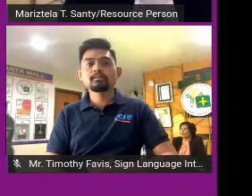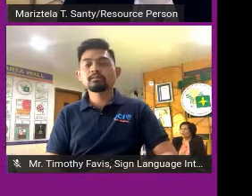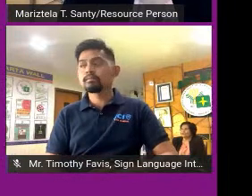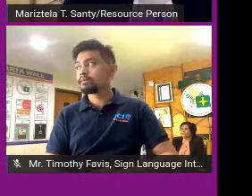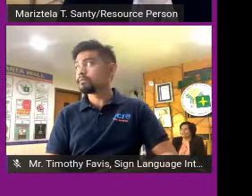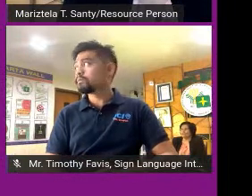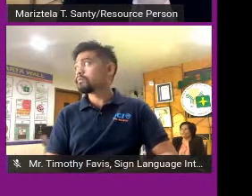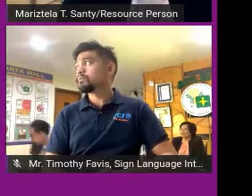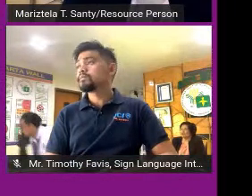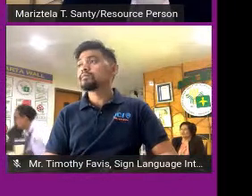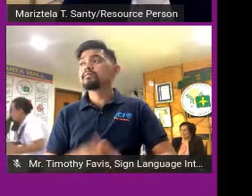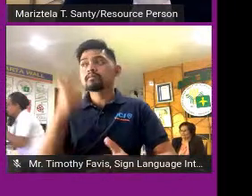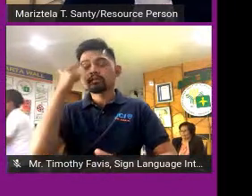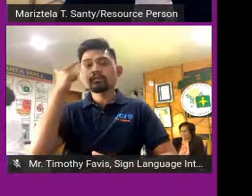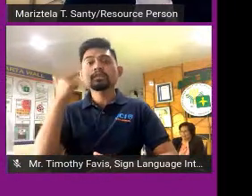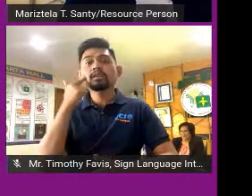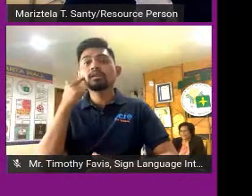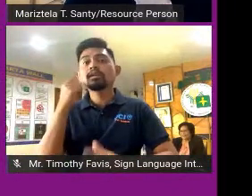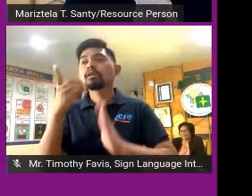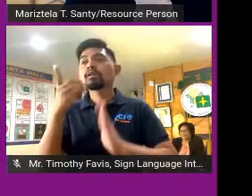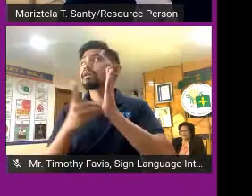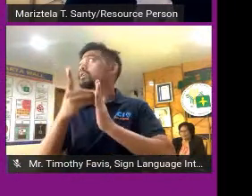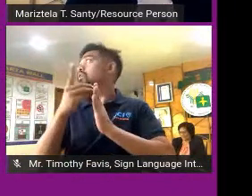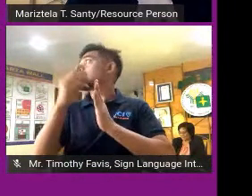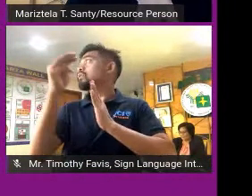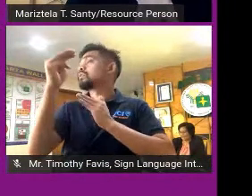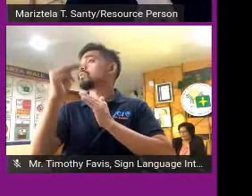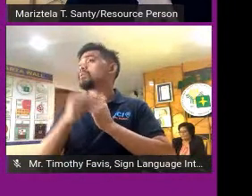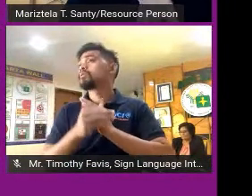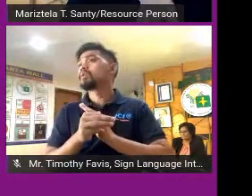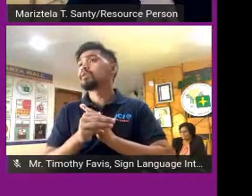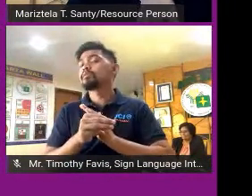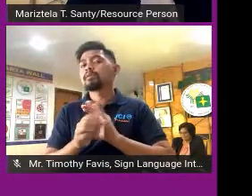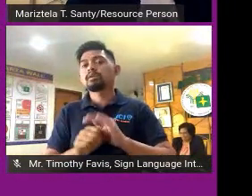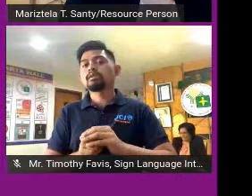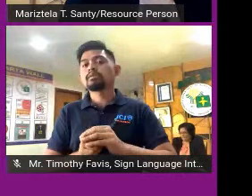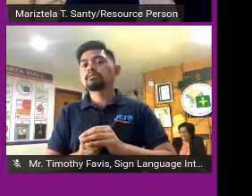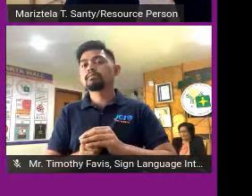ito pong gender in development ay